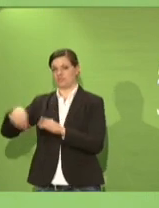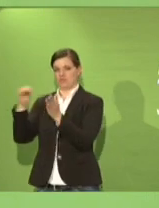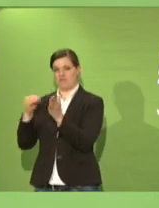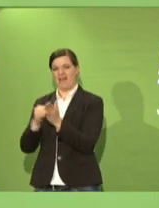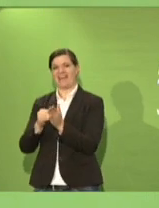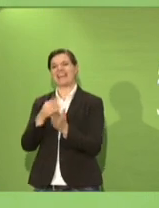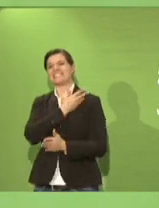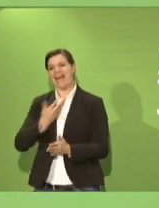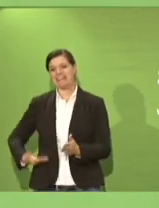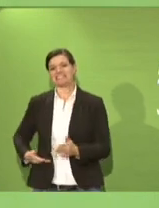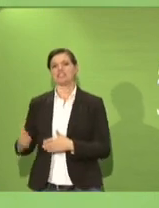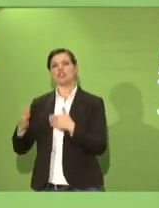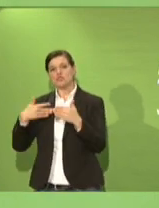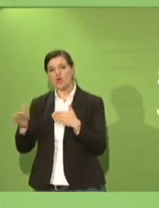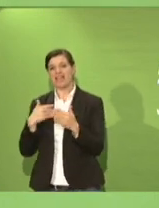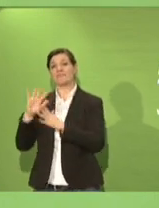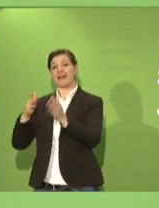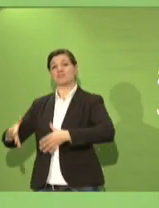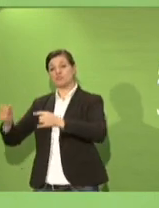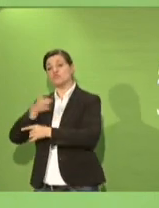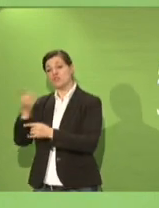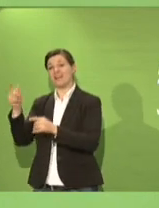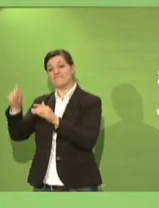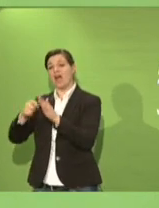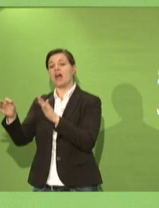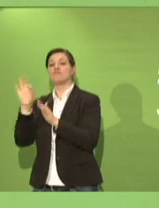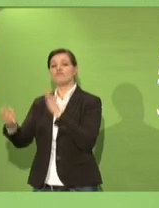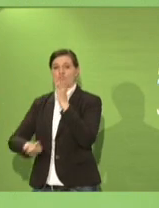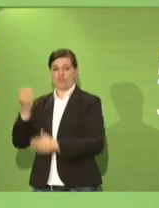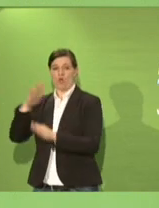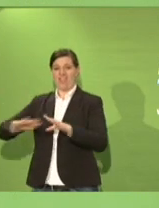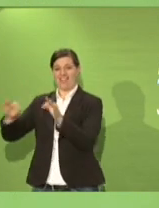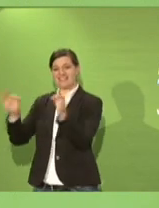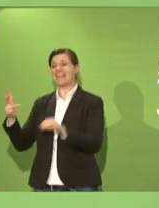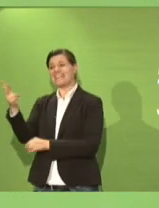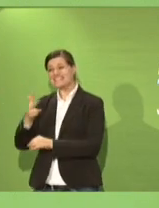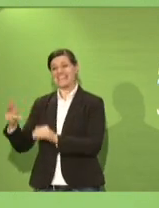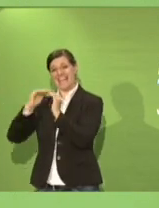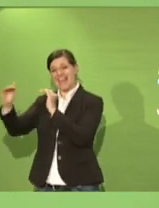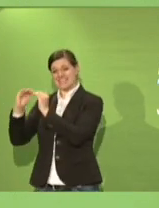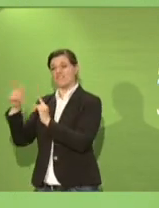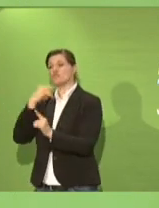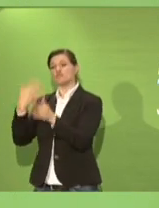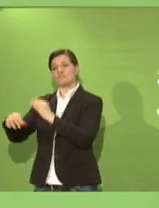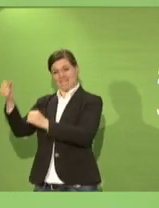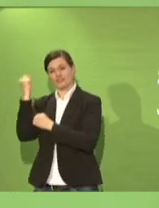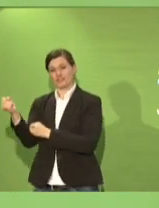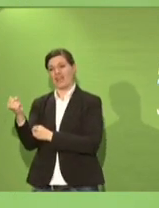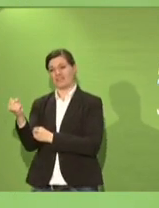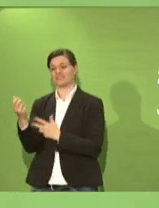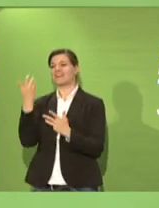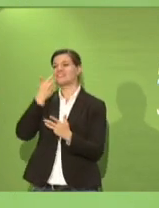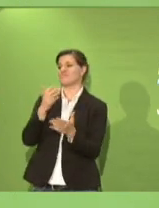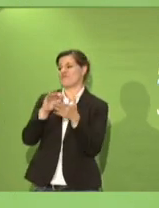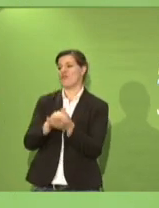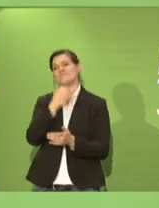und in Brandenburg wird ein neuer Landtag gewählt. Wir wollen in allen 3 Ländern stärker werden, liebe Freundinnen und Freunde. Helft dabei mit.